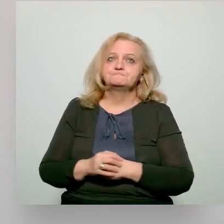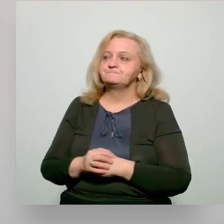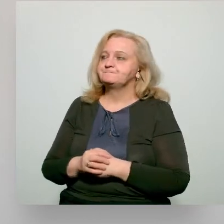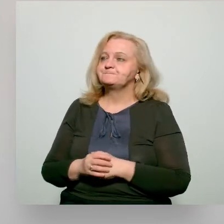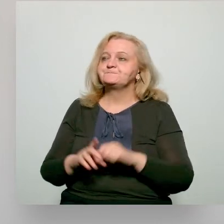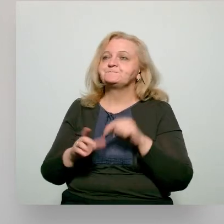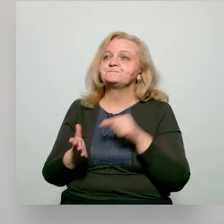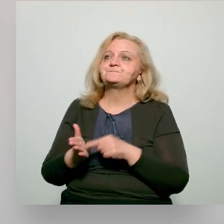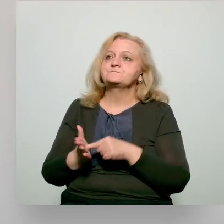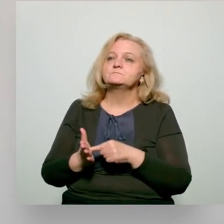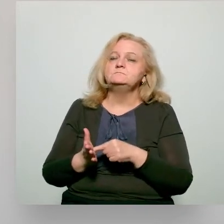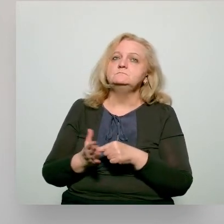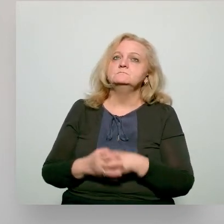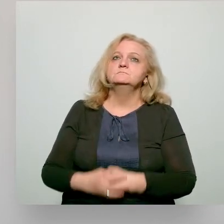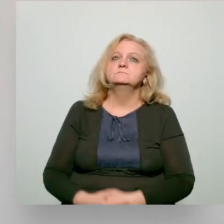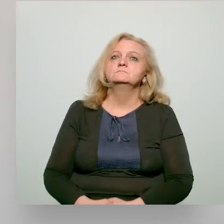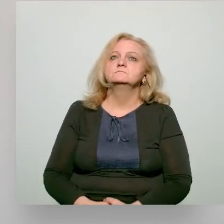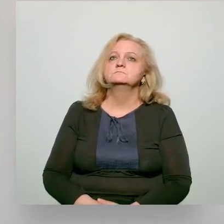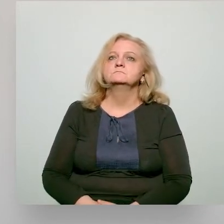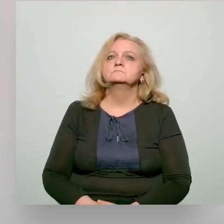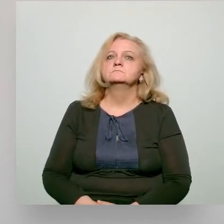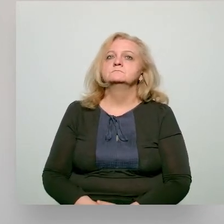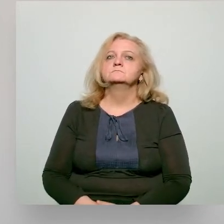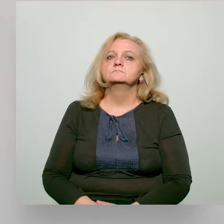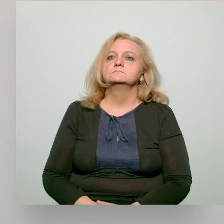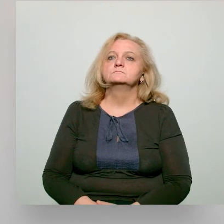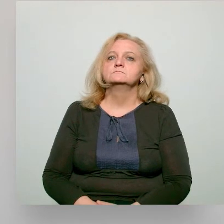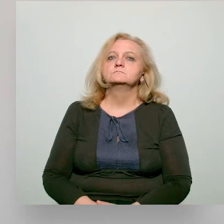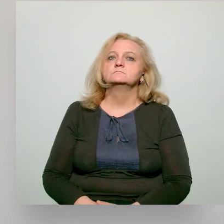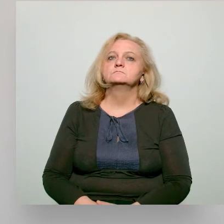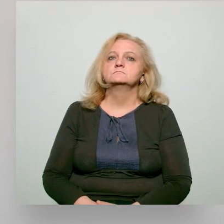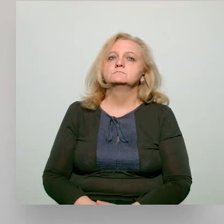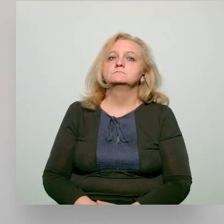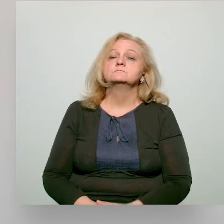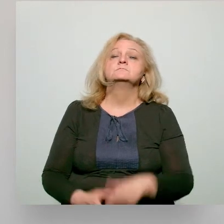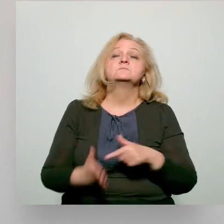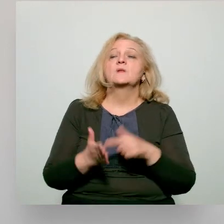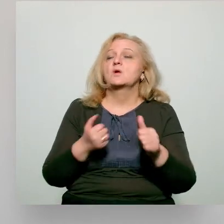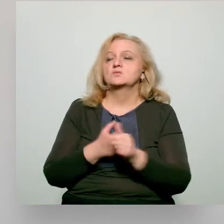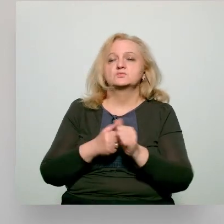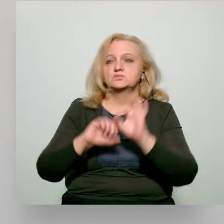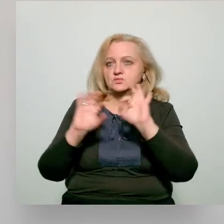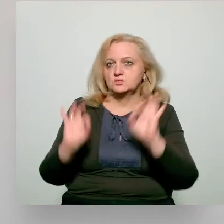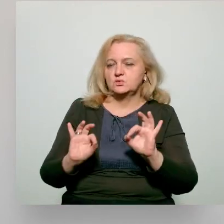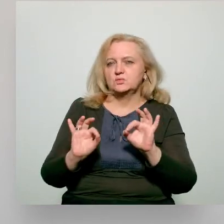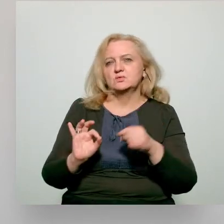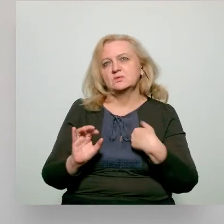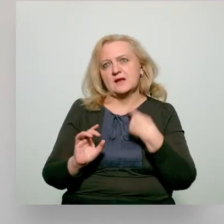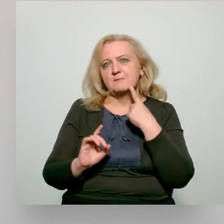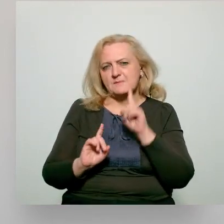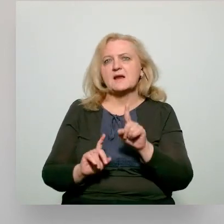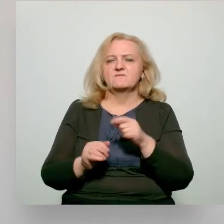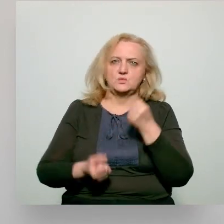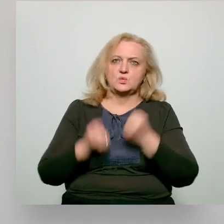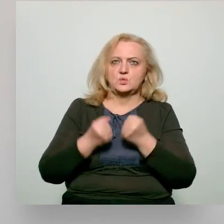З цим, з мистецтвом зараз, мені здається, така досить складна ситуація. Якщо ході о штука, то тут є досить скомплікована